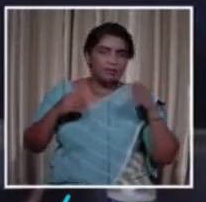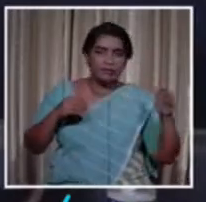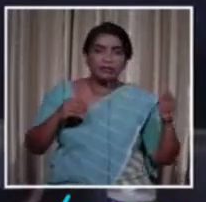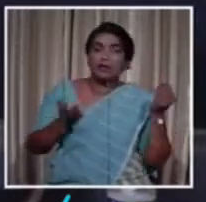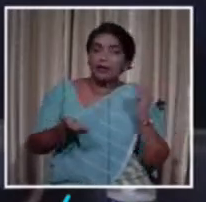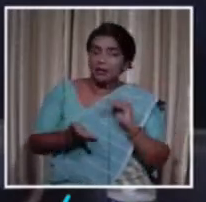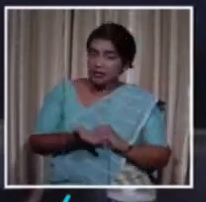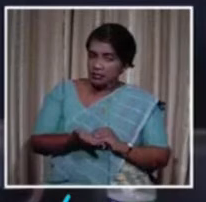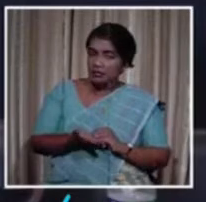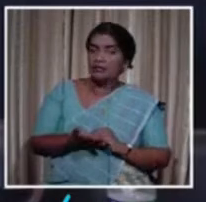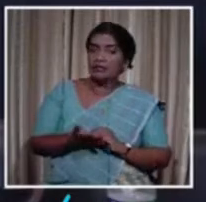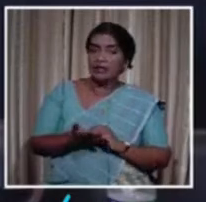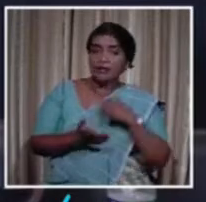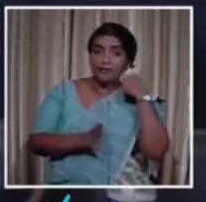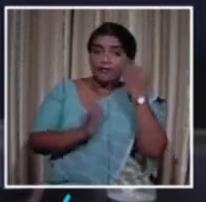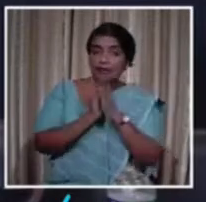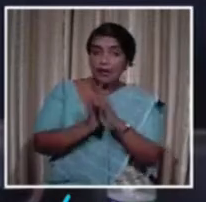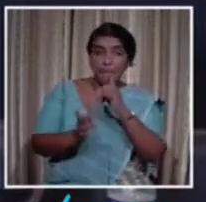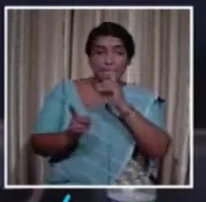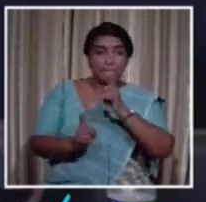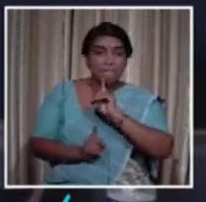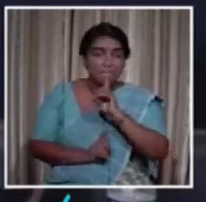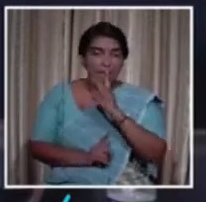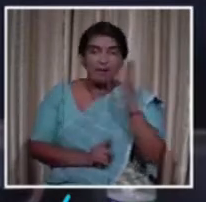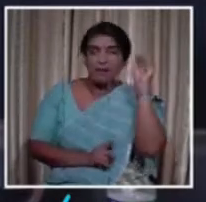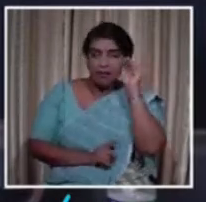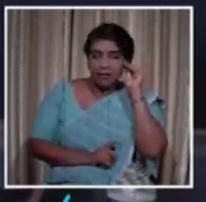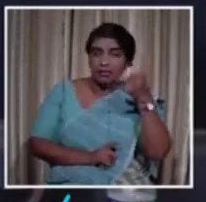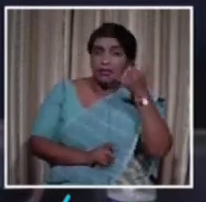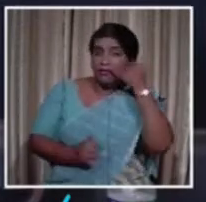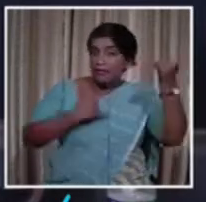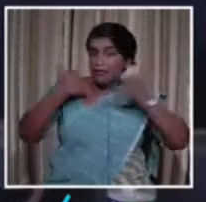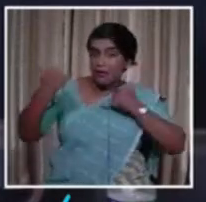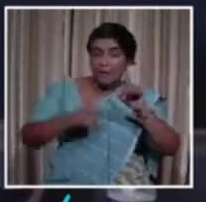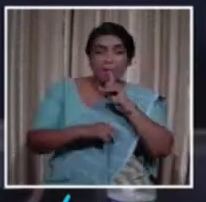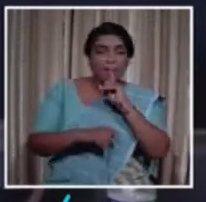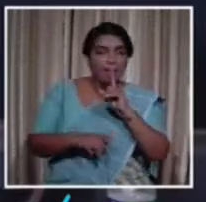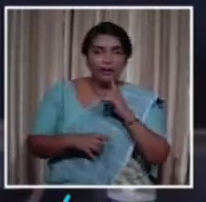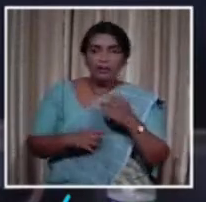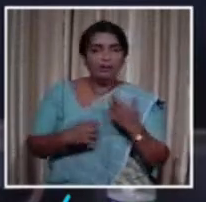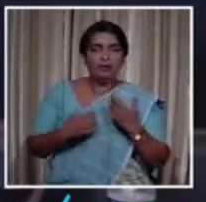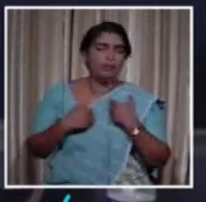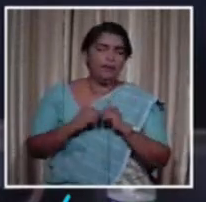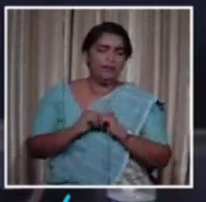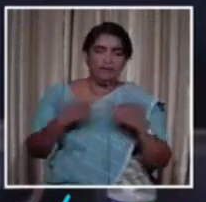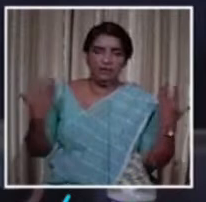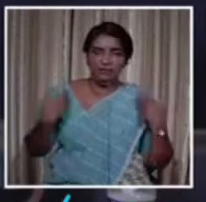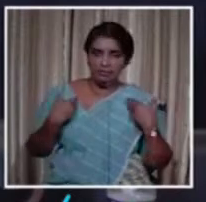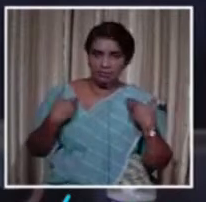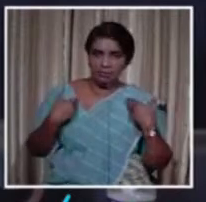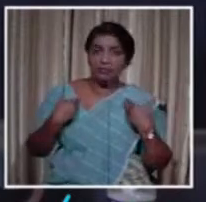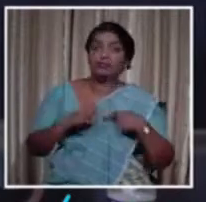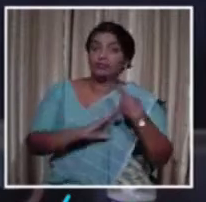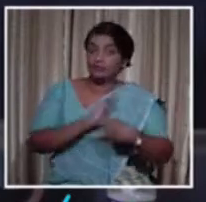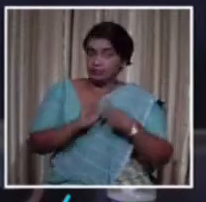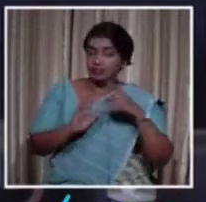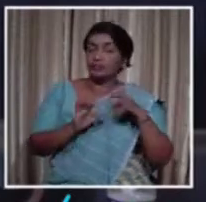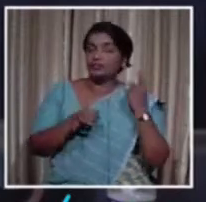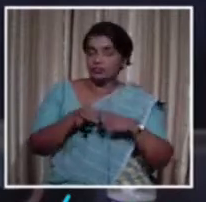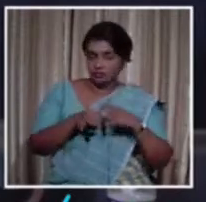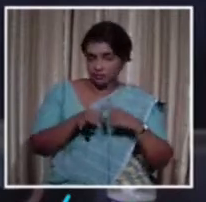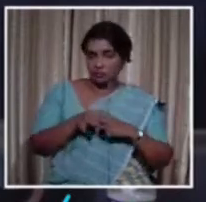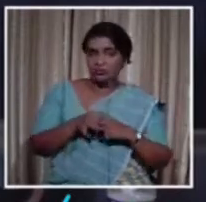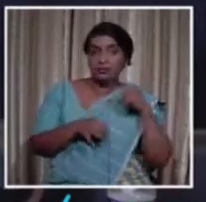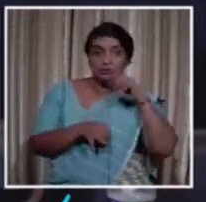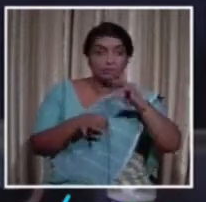ආපහු සමාජ මාධ්‍යෙන් බැනුම් අහන්න ටෙලිෆෝන් වලින් බැනුම් අහන්න අපිට උවමනා නැහැ මේ රටේ තියෙන ප්‍රශ්නයක්